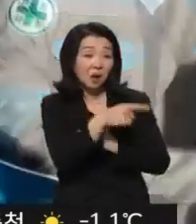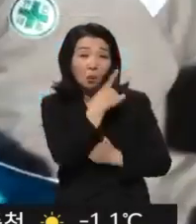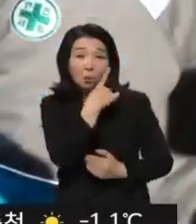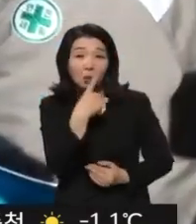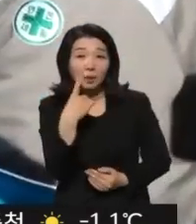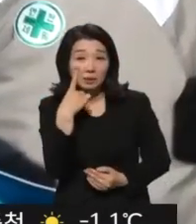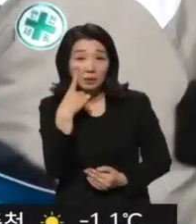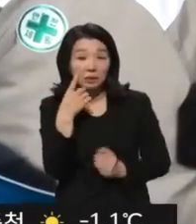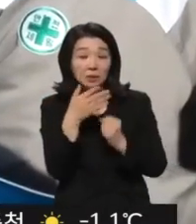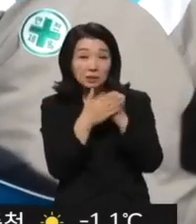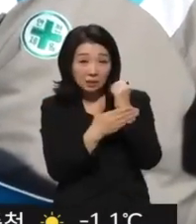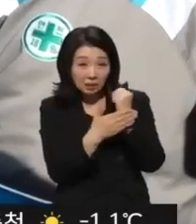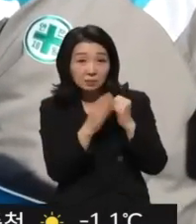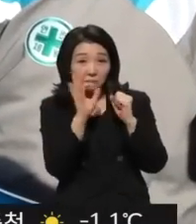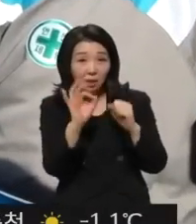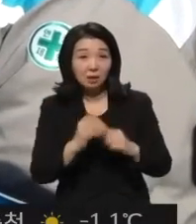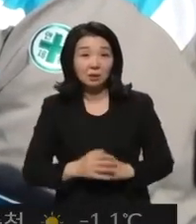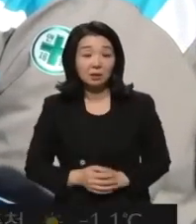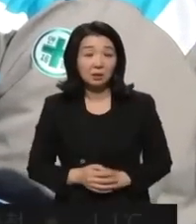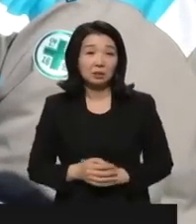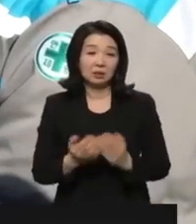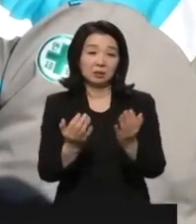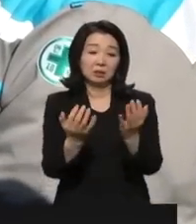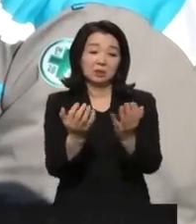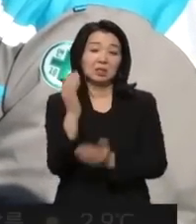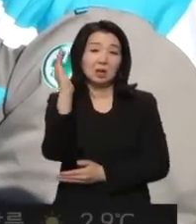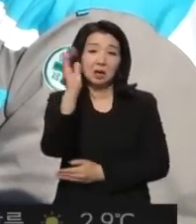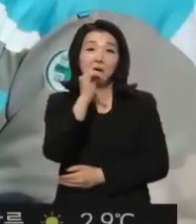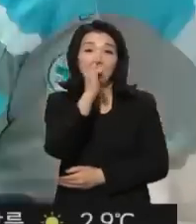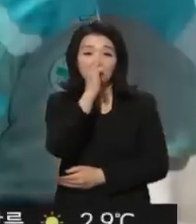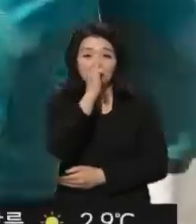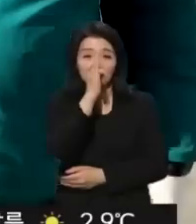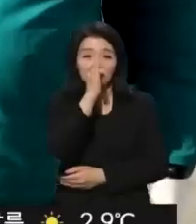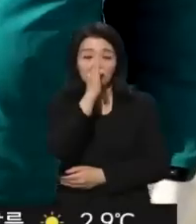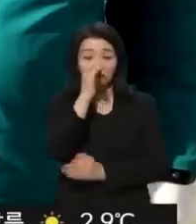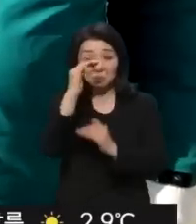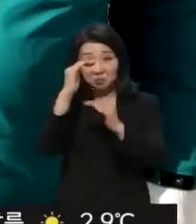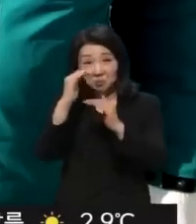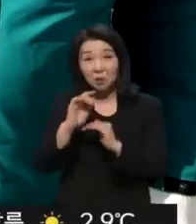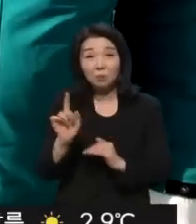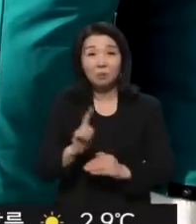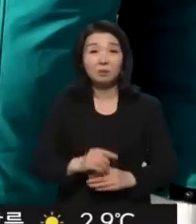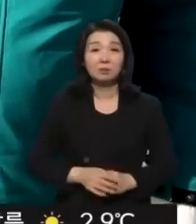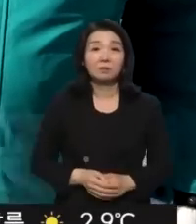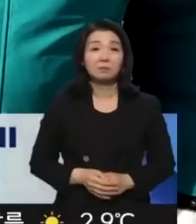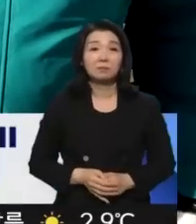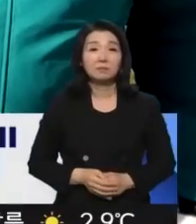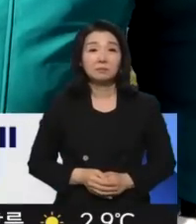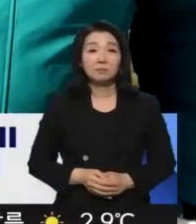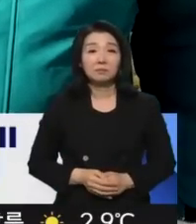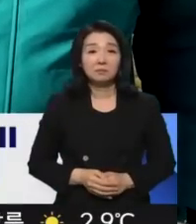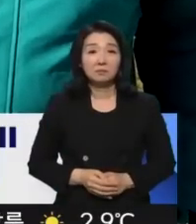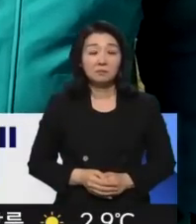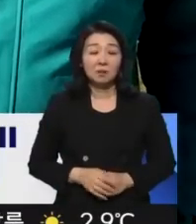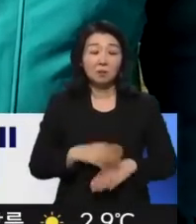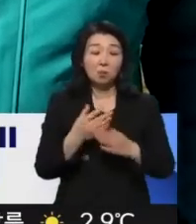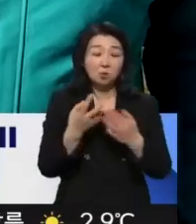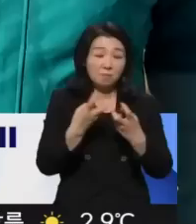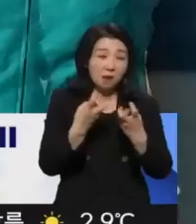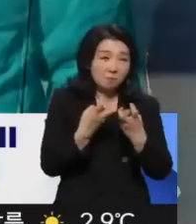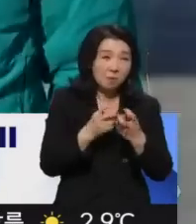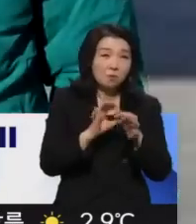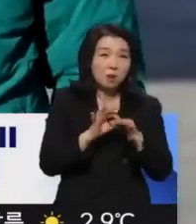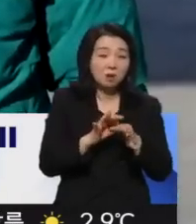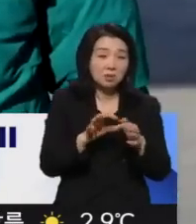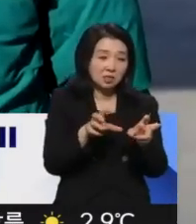있습니다. 함께 기자회견도 했다고 하네요. 제가 이제 들어온 그 소식을 좀 정리해 보면은 일단 모든 수단을 동원해서 시멘트